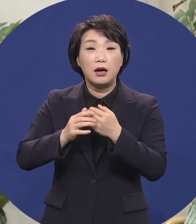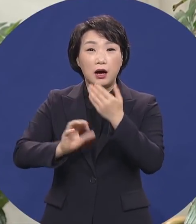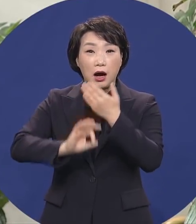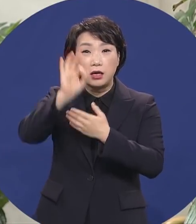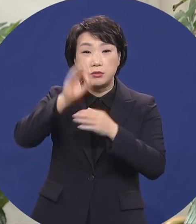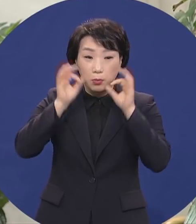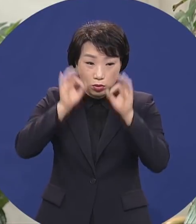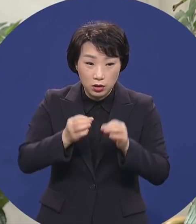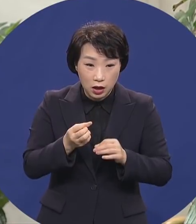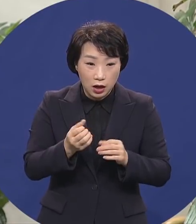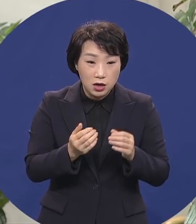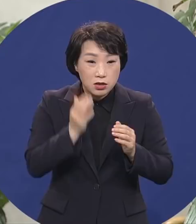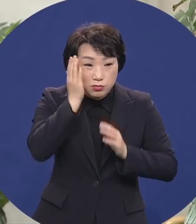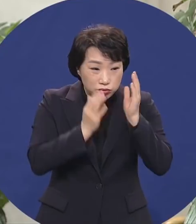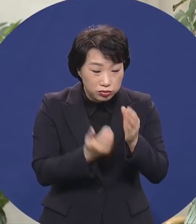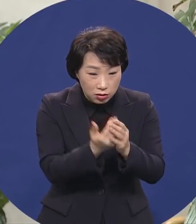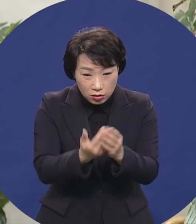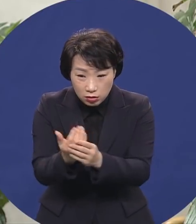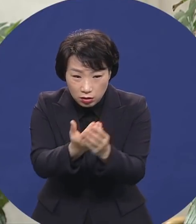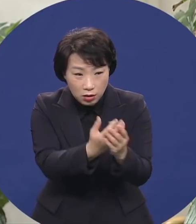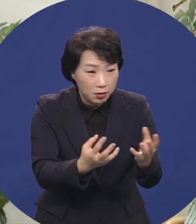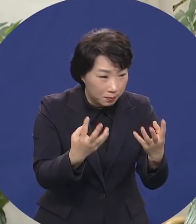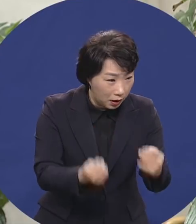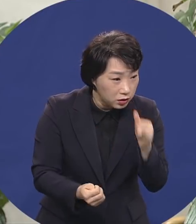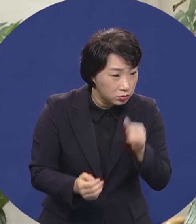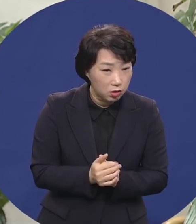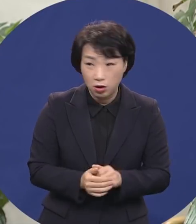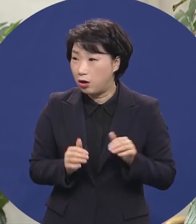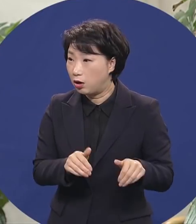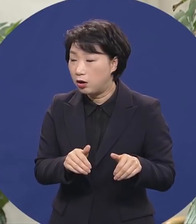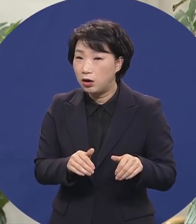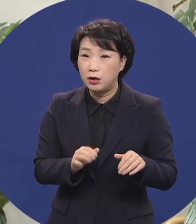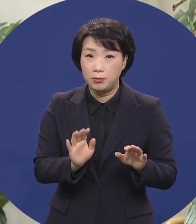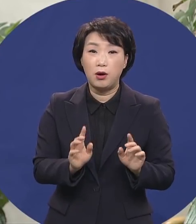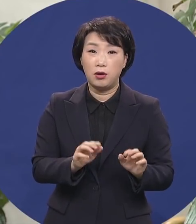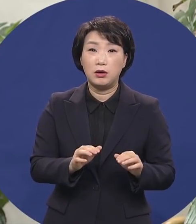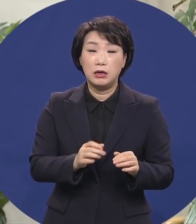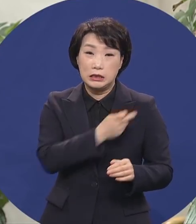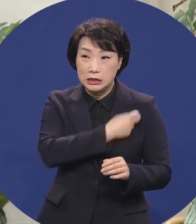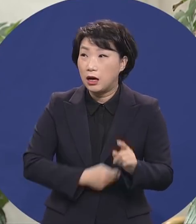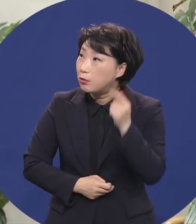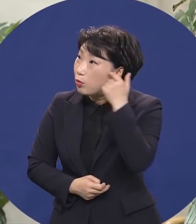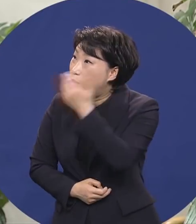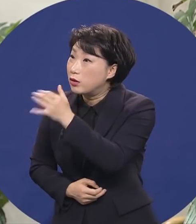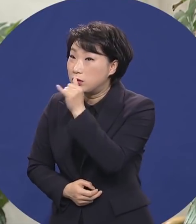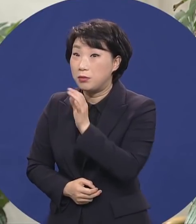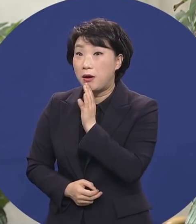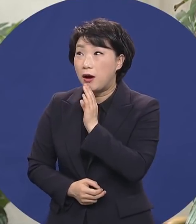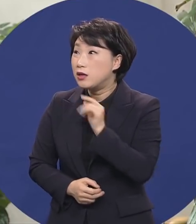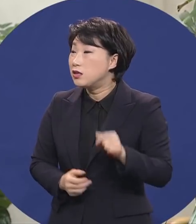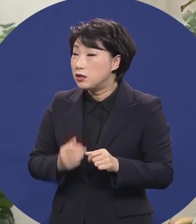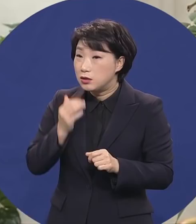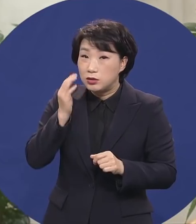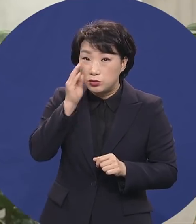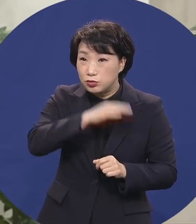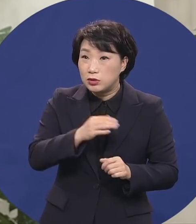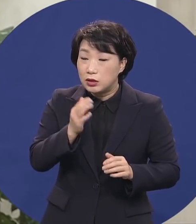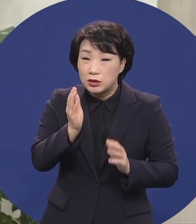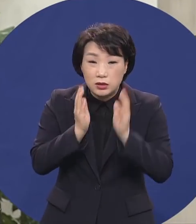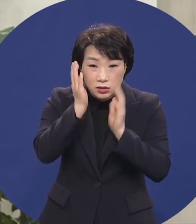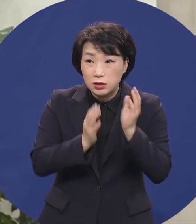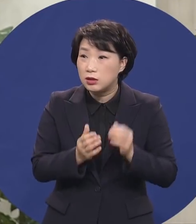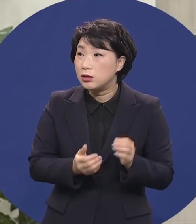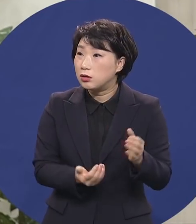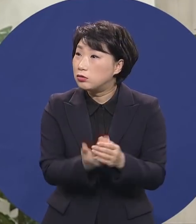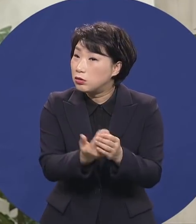났구나. 누가 이렇게 가라지를 뿌렸습니까? 마귀가 뿌렸다. 마귀가 뿌렸다. 길바닥에 떨어진